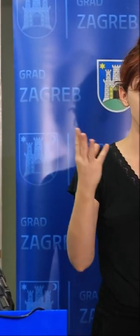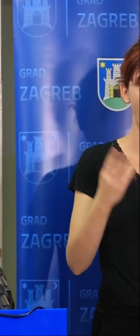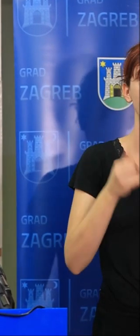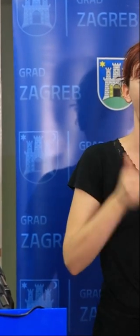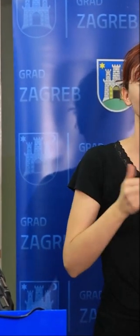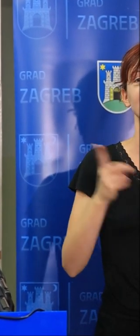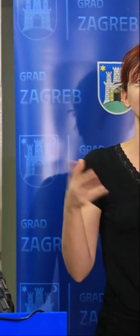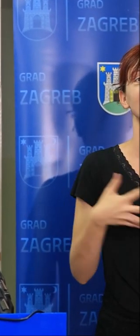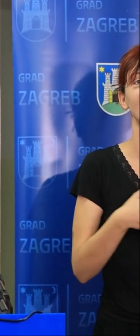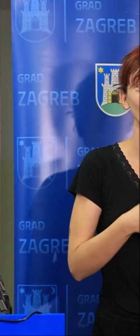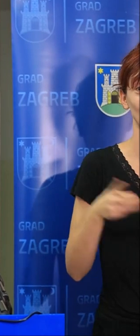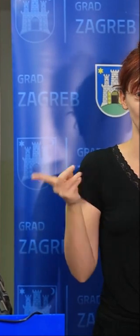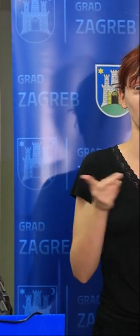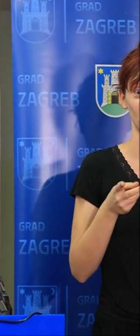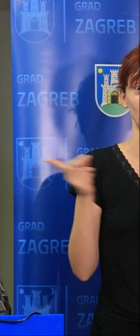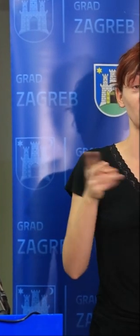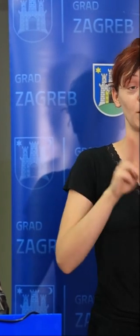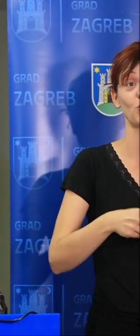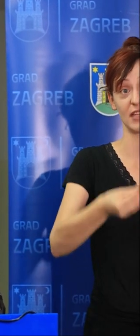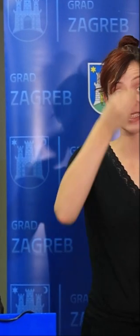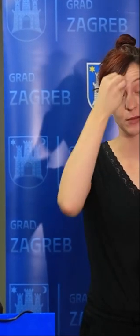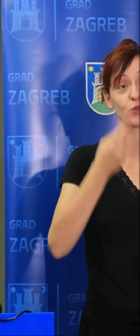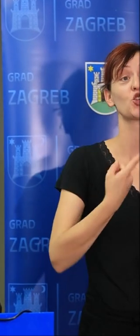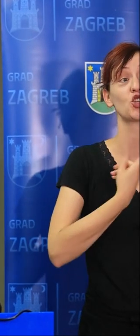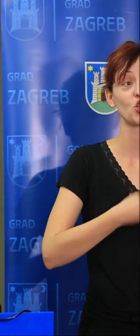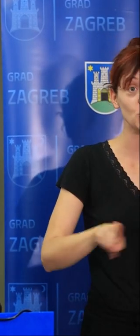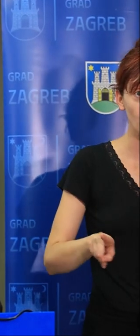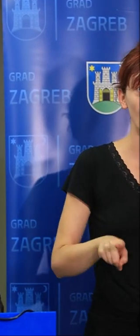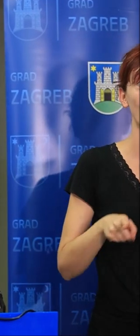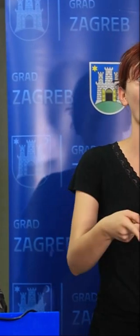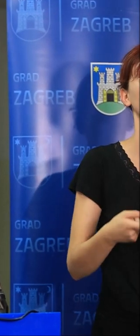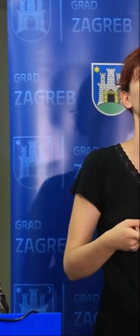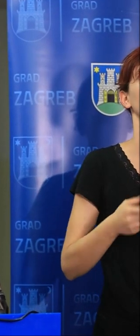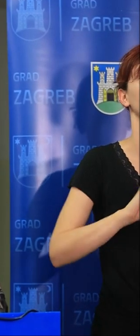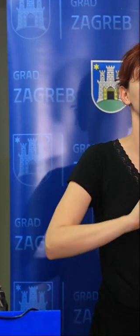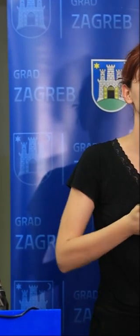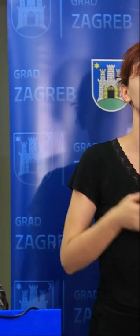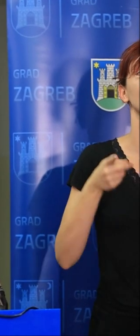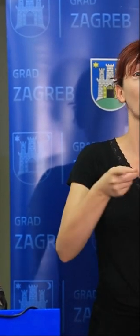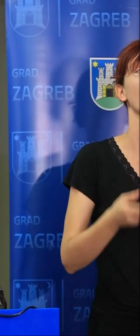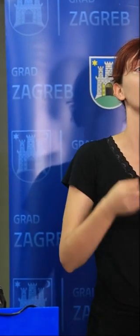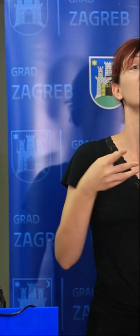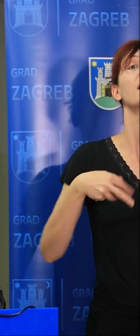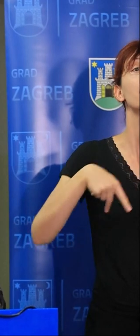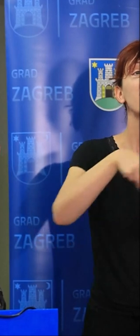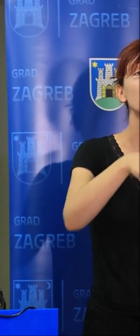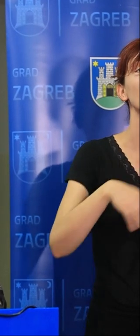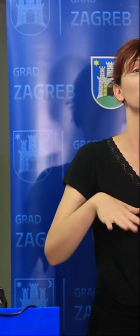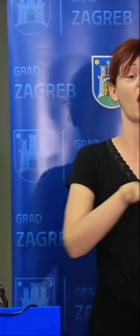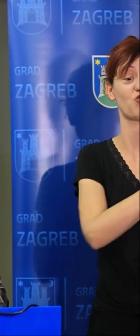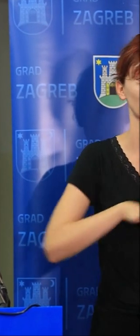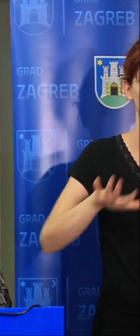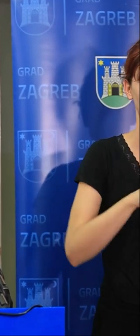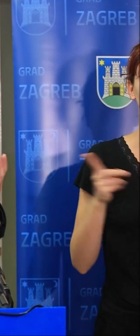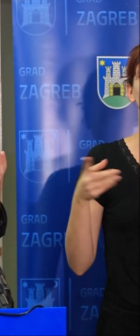Pa sigurno bolje da budem pamćen po svim vrtićima koje smo izgradili, u rekordni broj